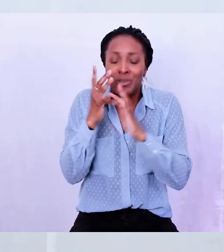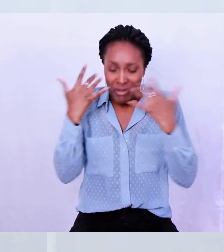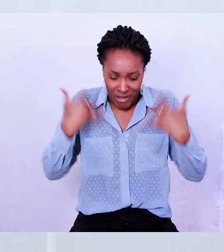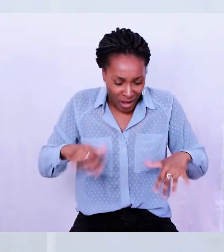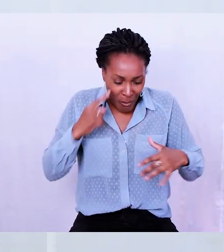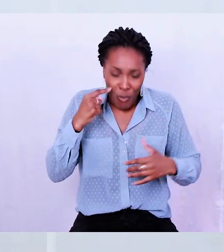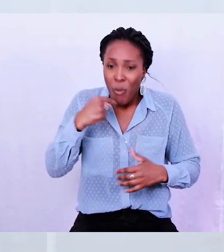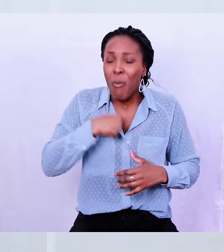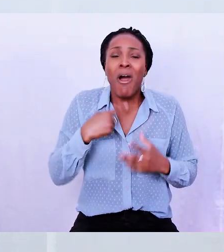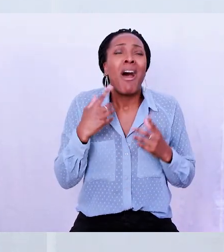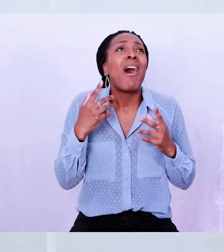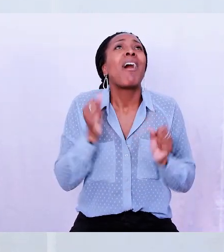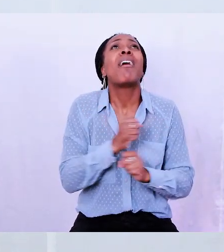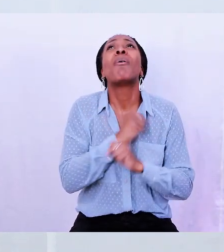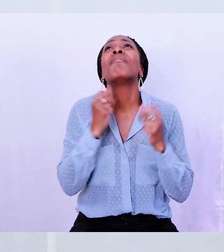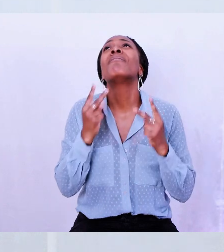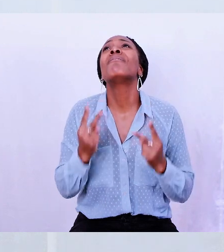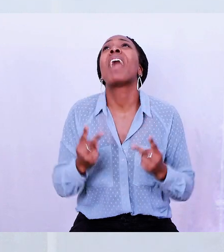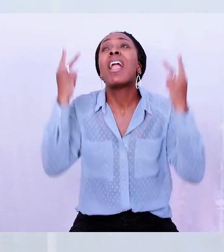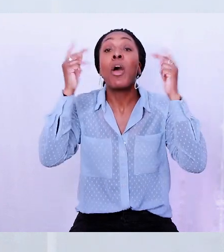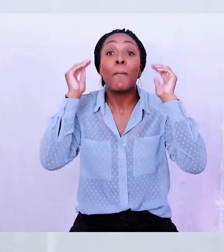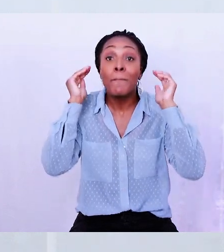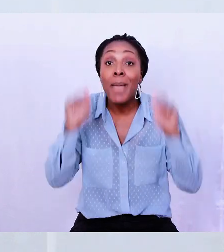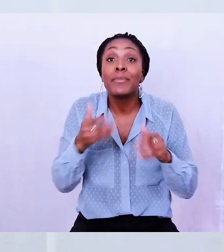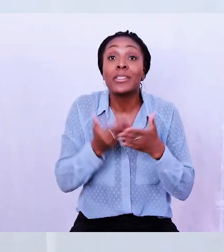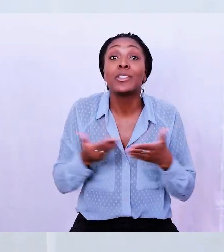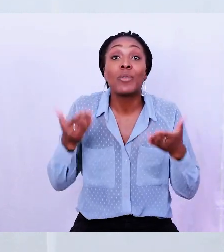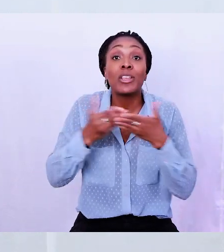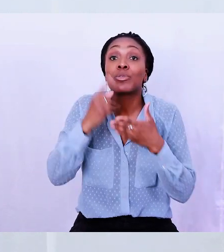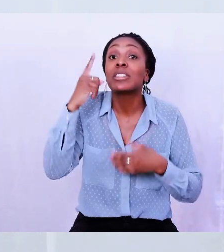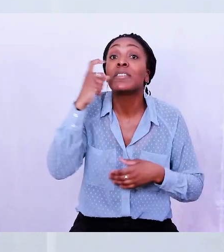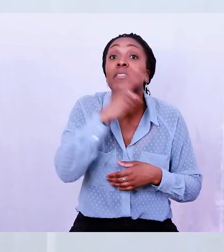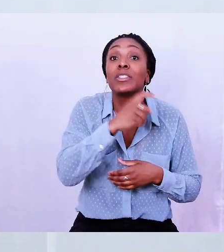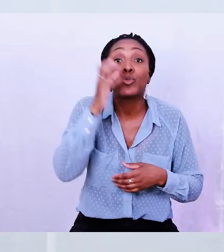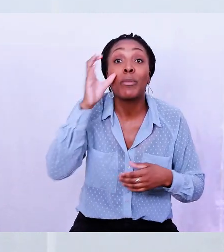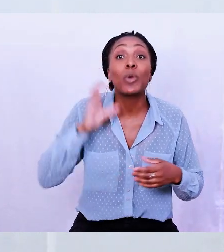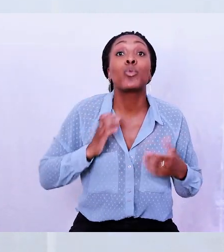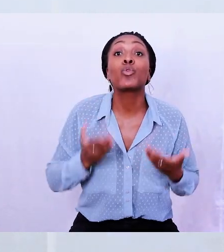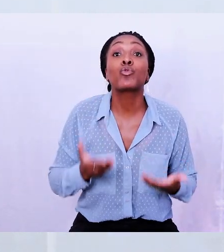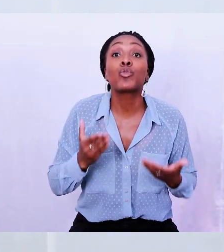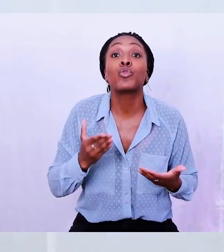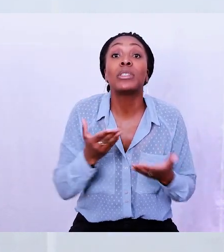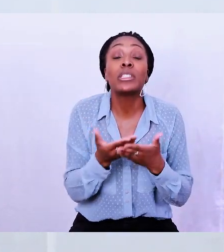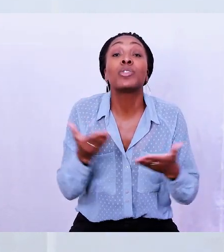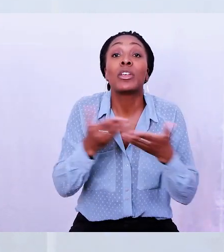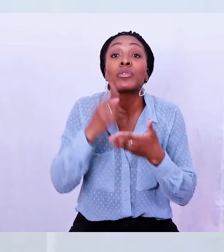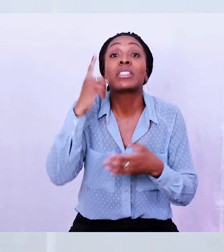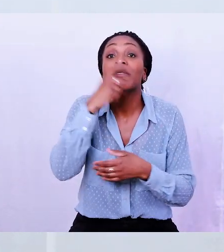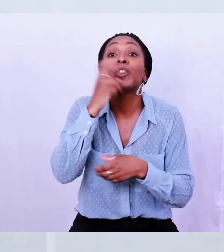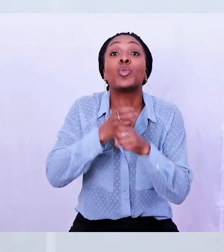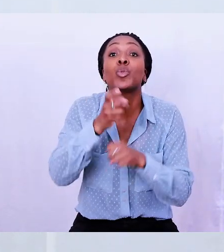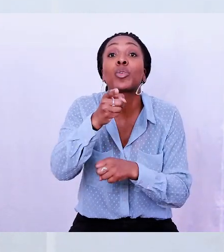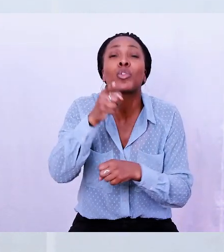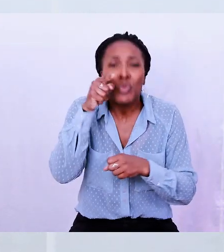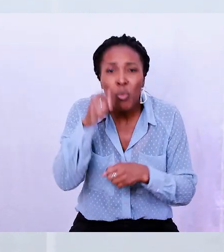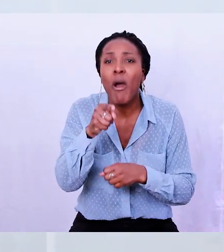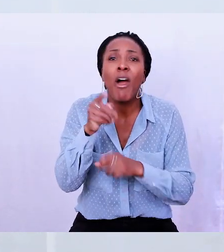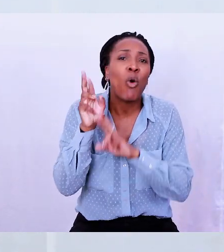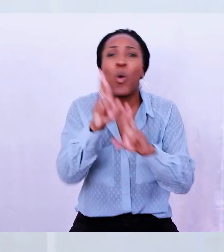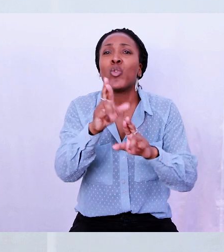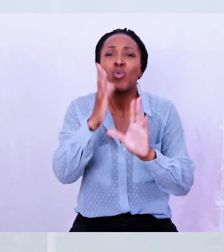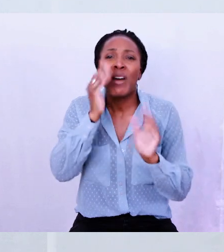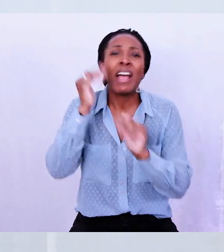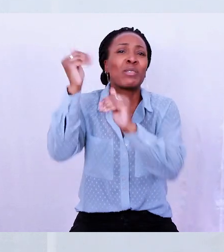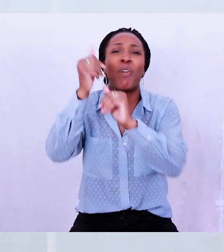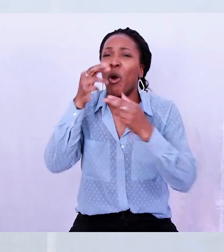vie, alors même si aujourd'hui tu es dans les difficultés quand tu écoutes cette émission, eh bien la joie va revenir, l'espoir va revenir,